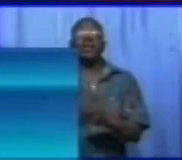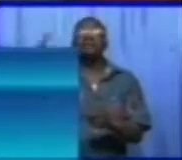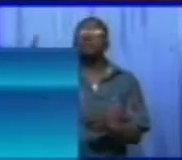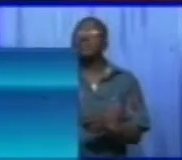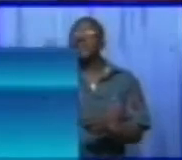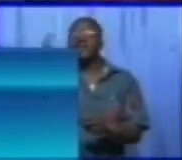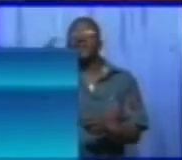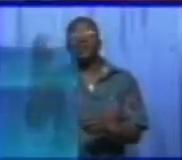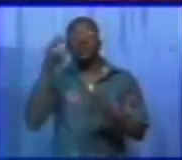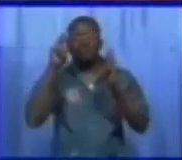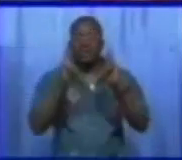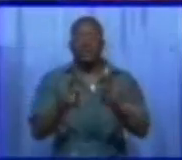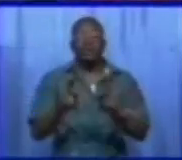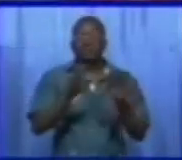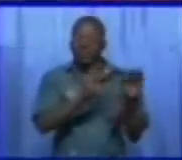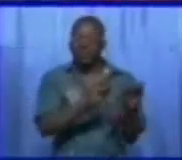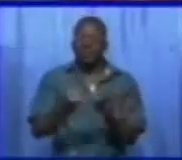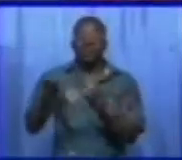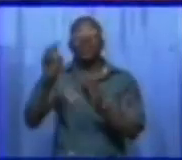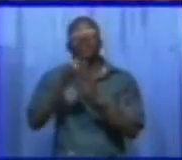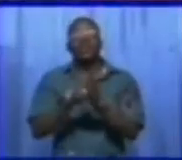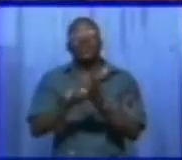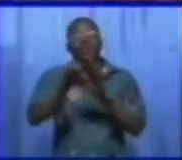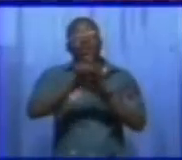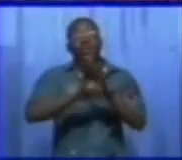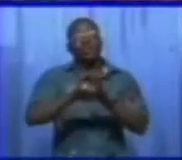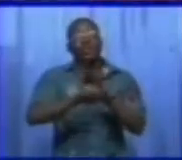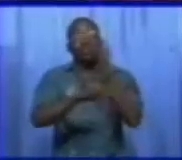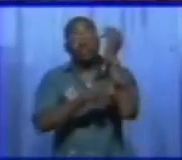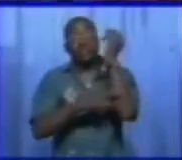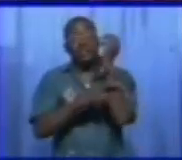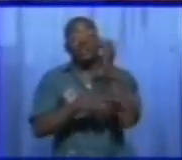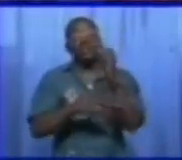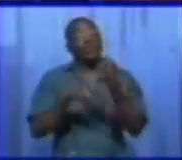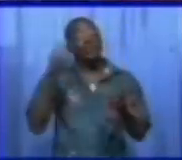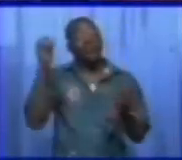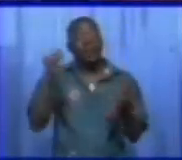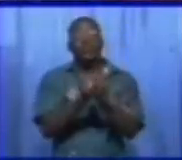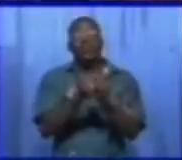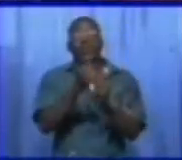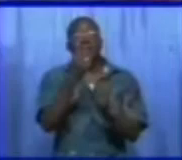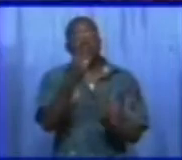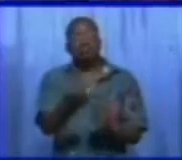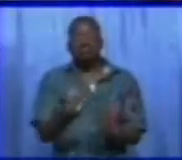trafiquants qui sont organisés au niveau sous-régional et international, avec des moyens